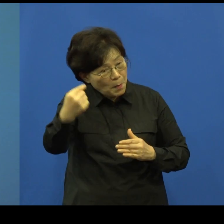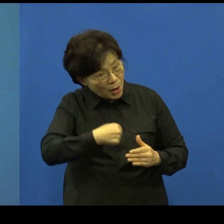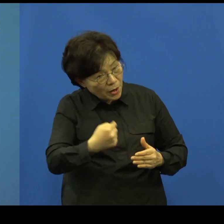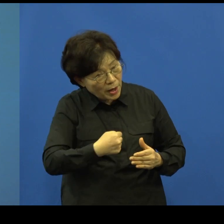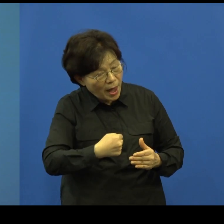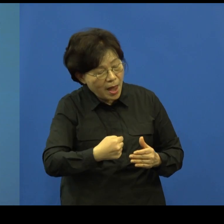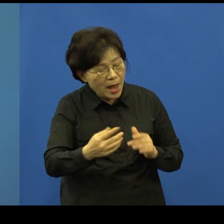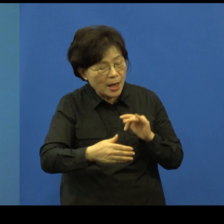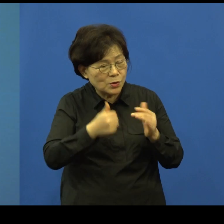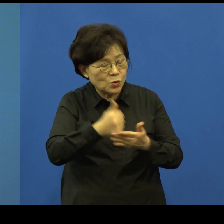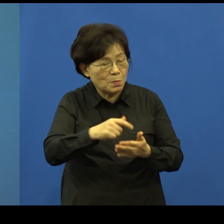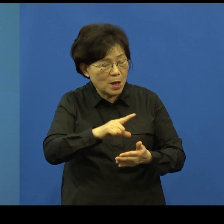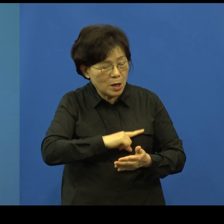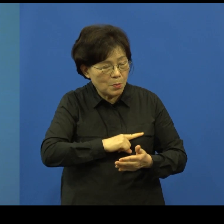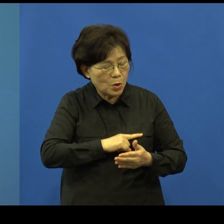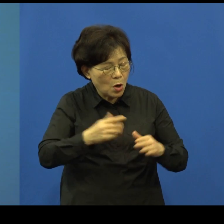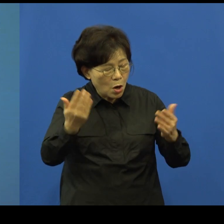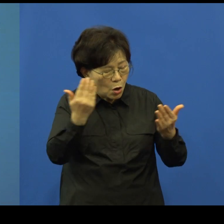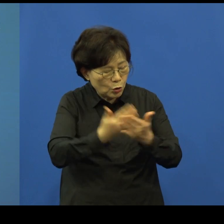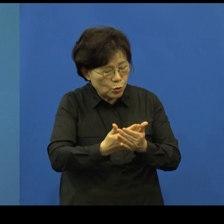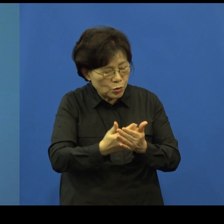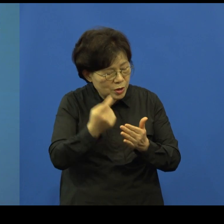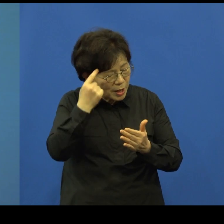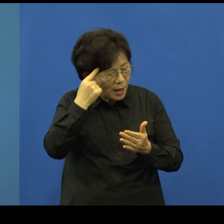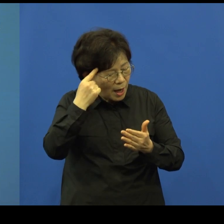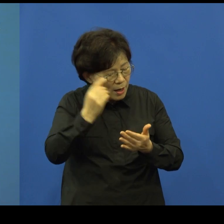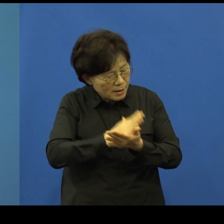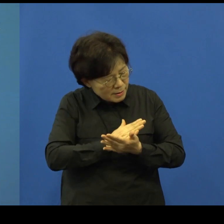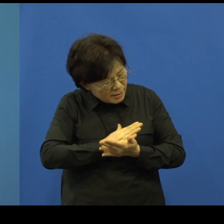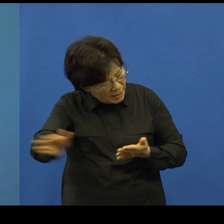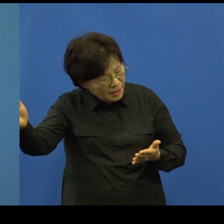어두운 생각들아 떠나갈지어다. 네.